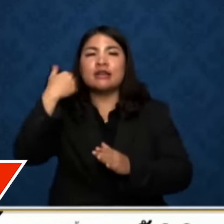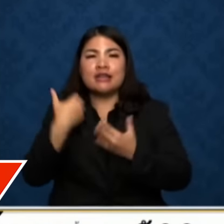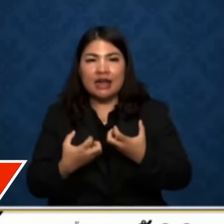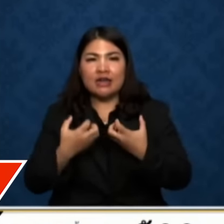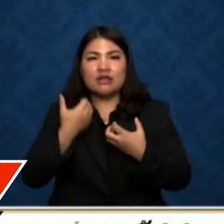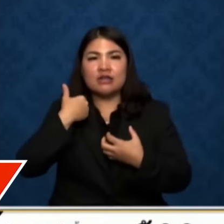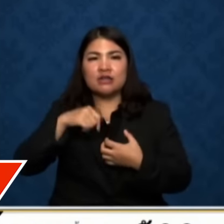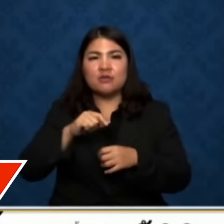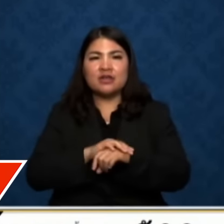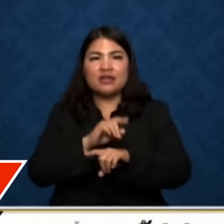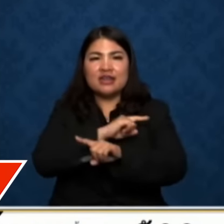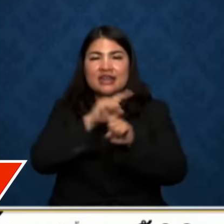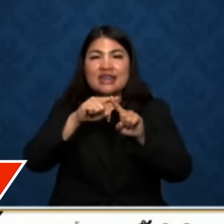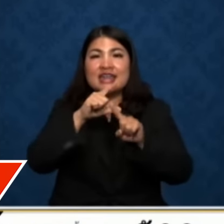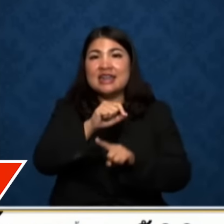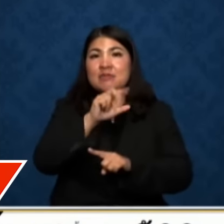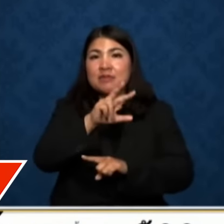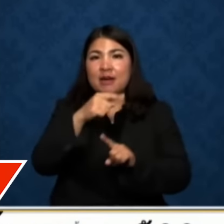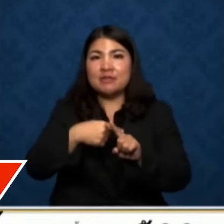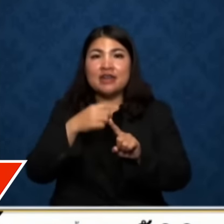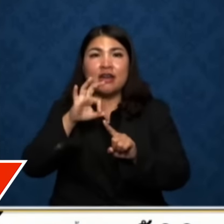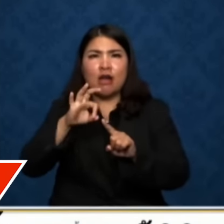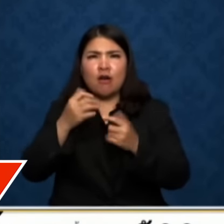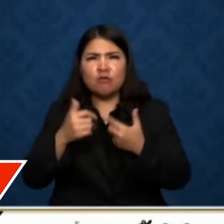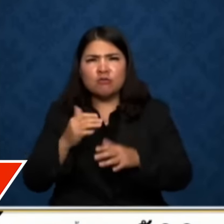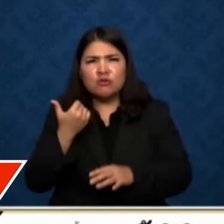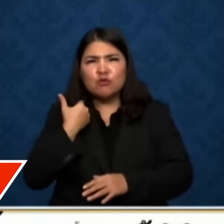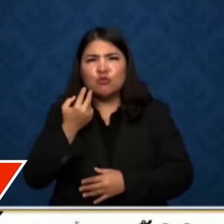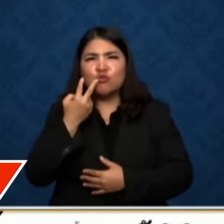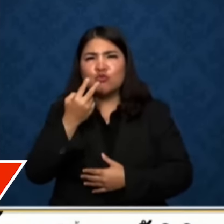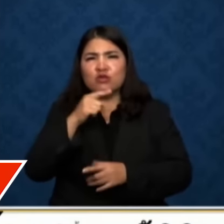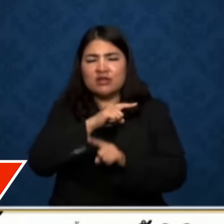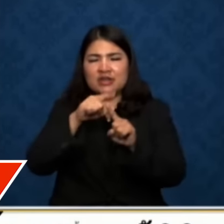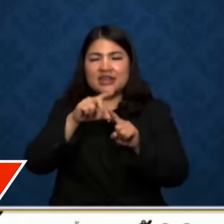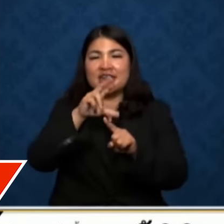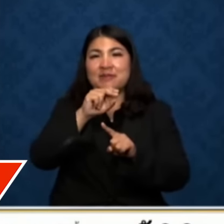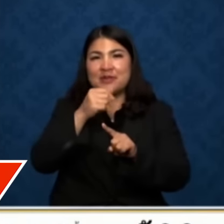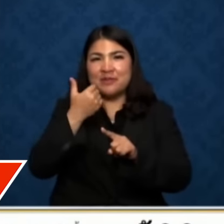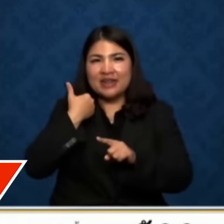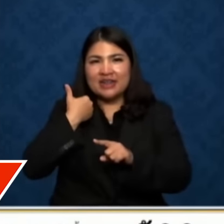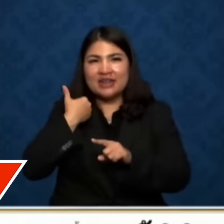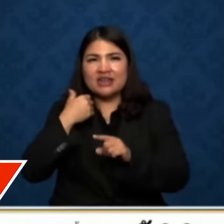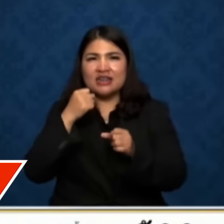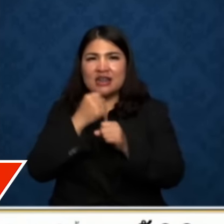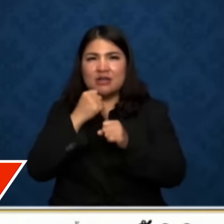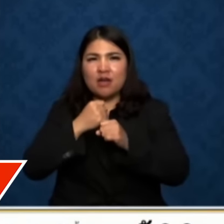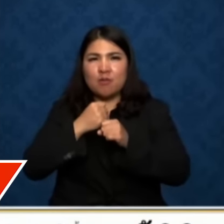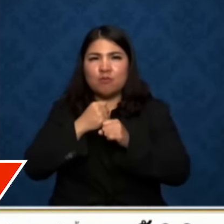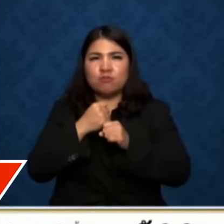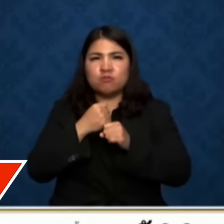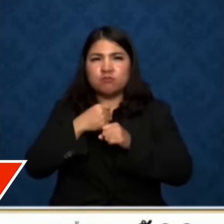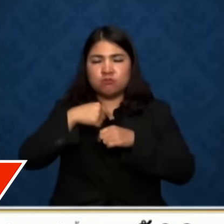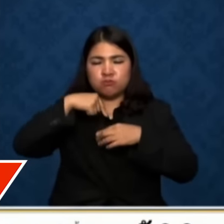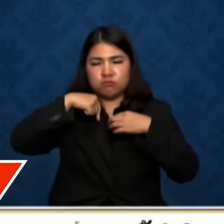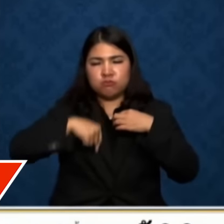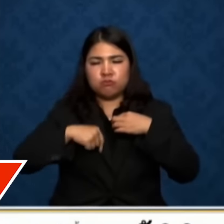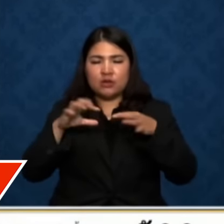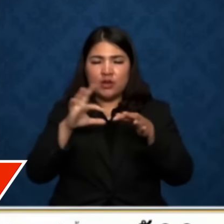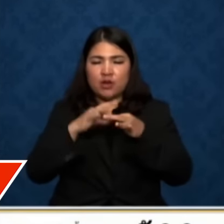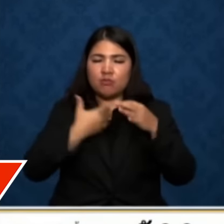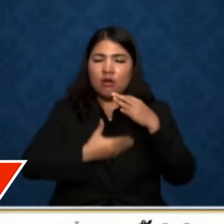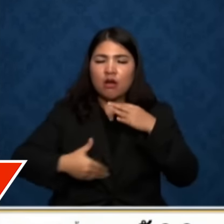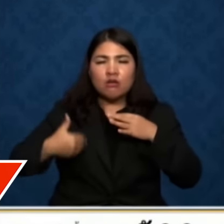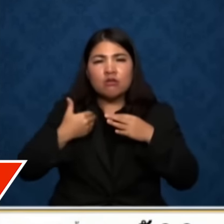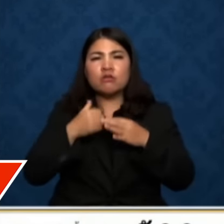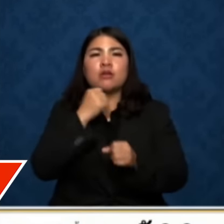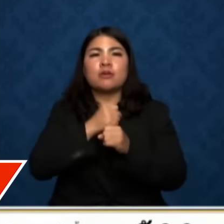ที่23สิงหาคมถึง20กันยายนครับอาจจะมีอะไรฮะทำสเตนต์บอลลูนบายพาสอาจจะเป็น